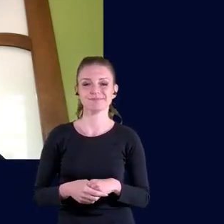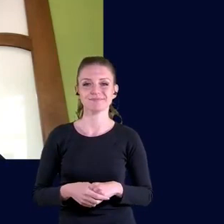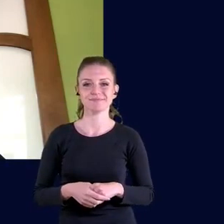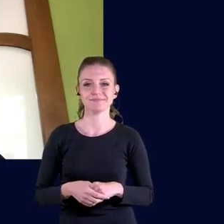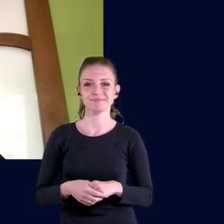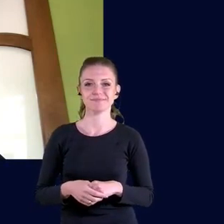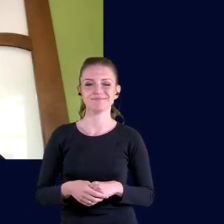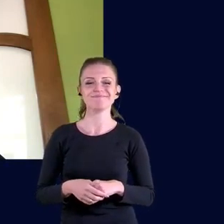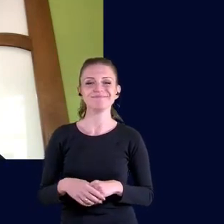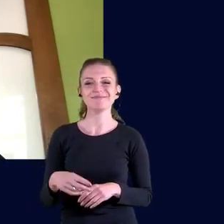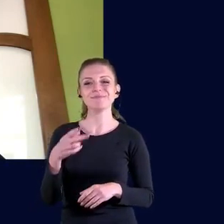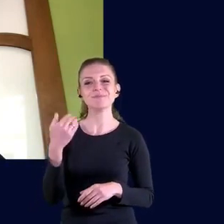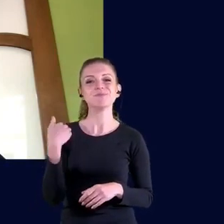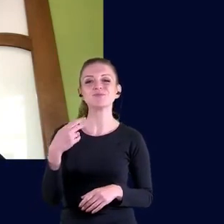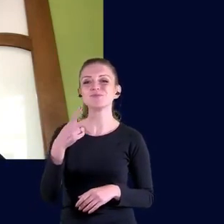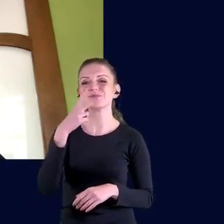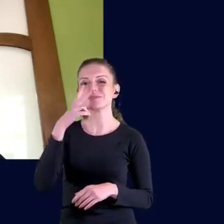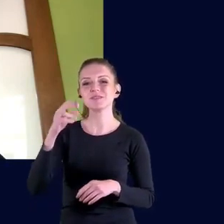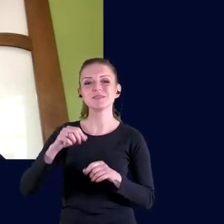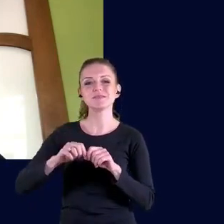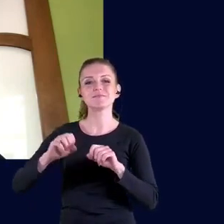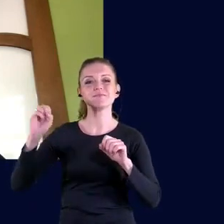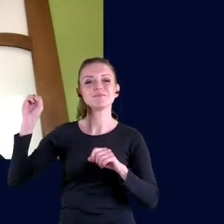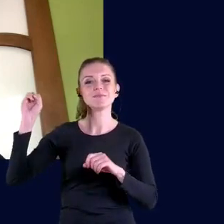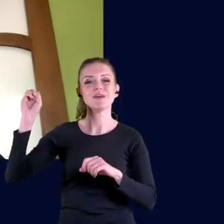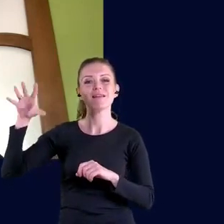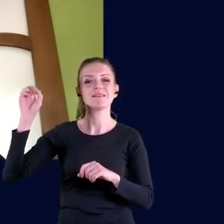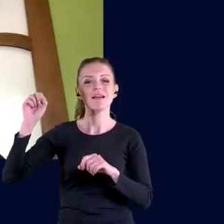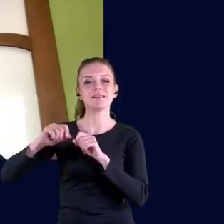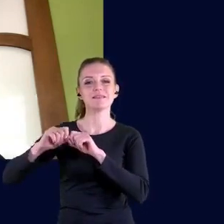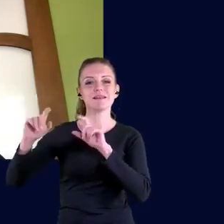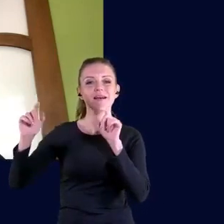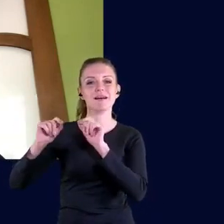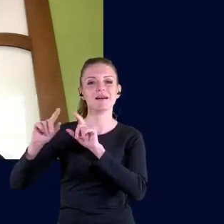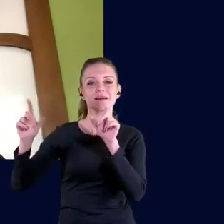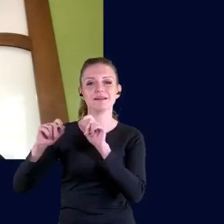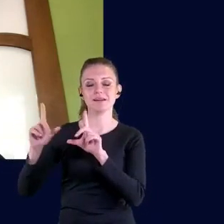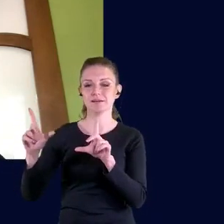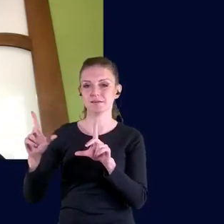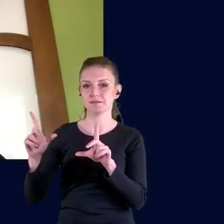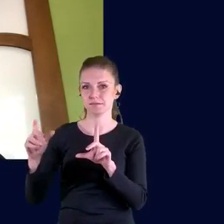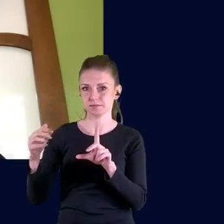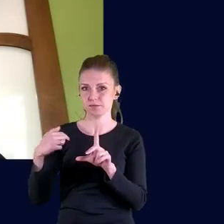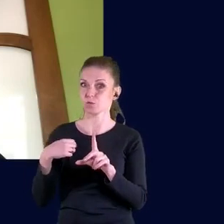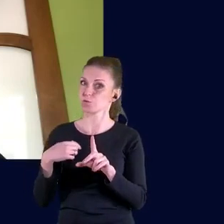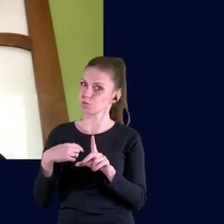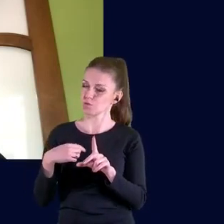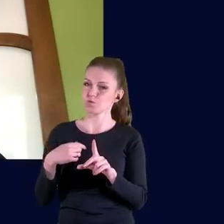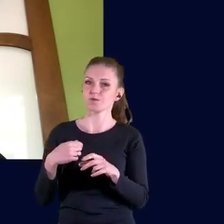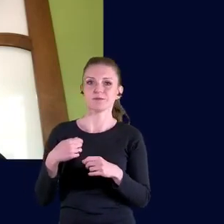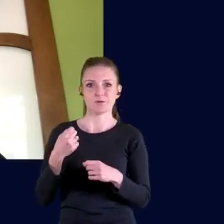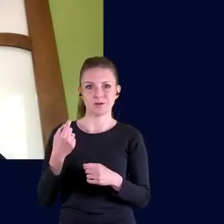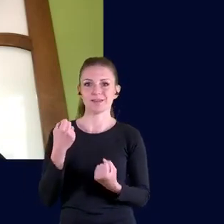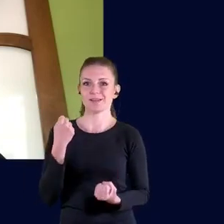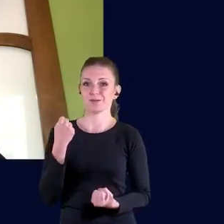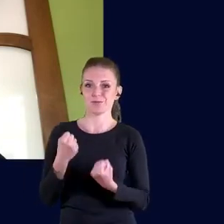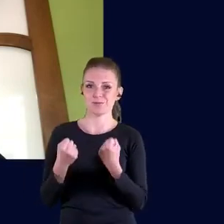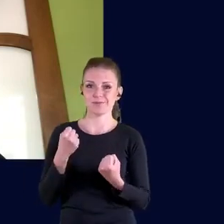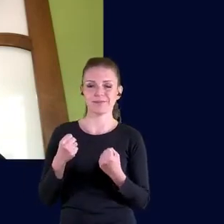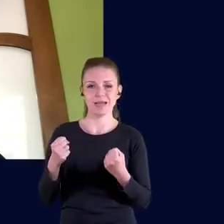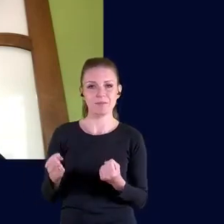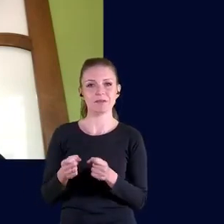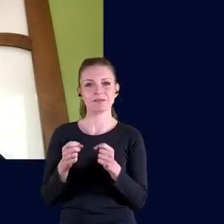widzieliście państwo na prezentacji że podjęliśmy się dość dużego wyzwania jeżeli chodzi o przygotowanie